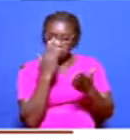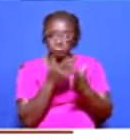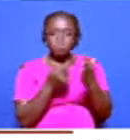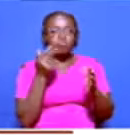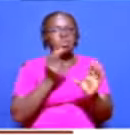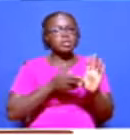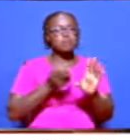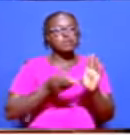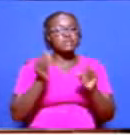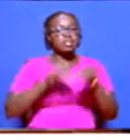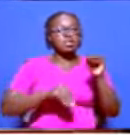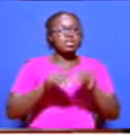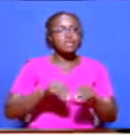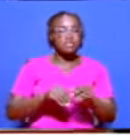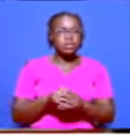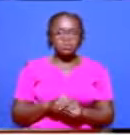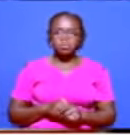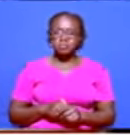huo.